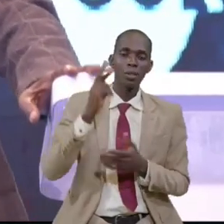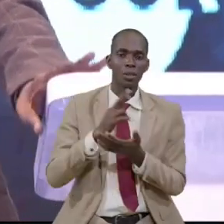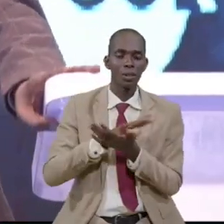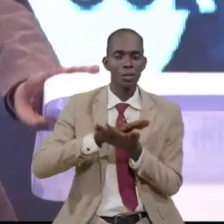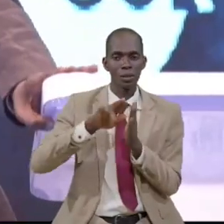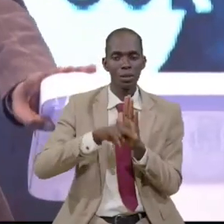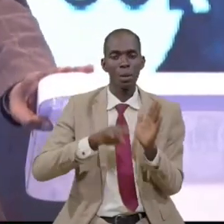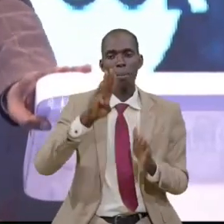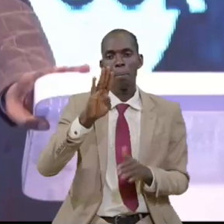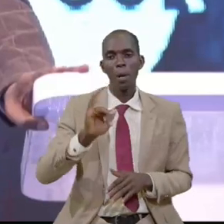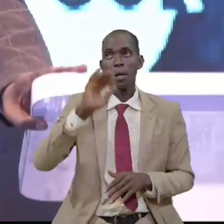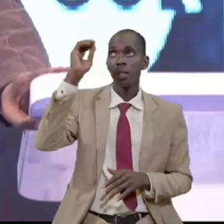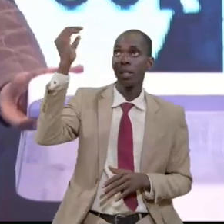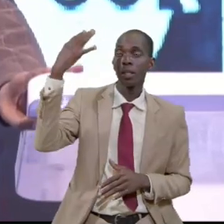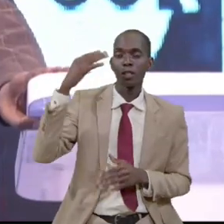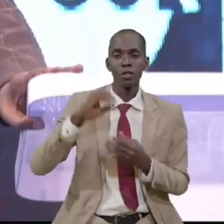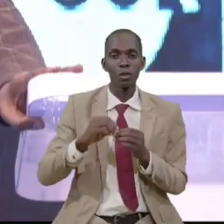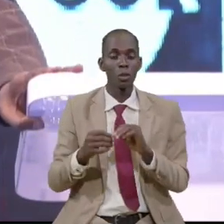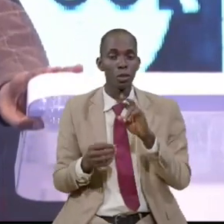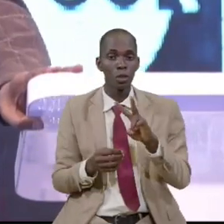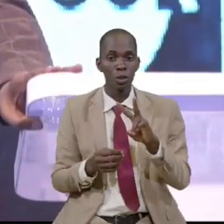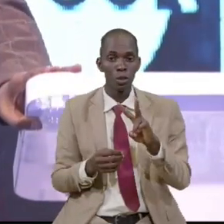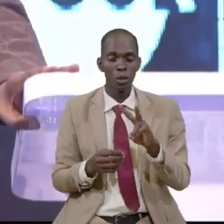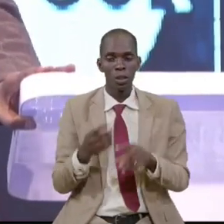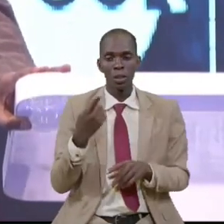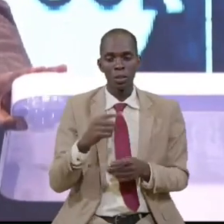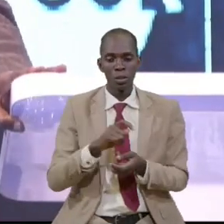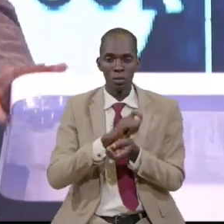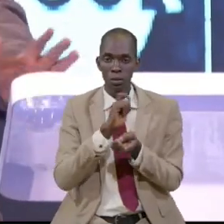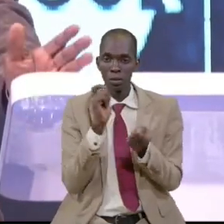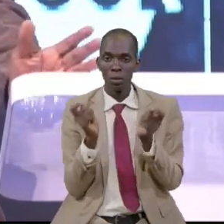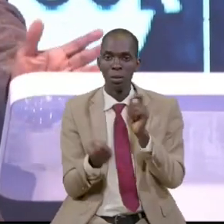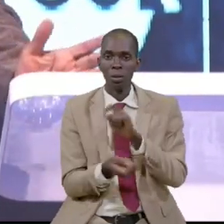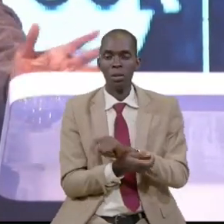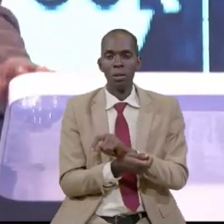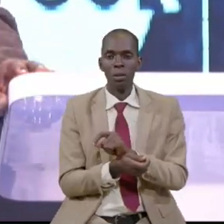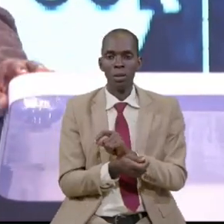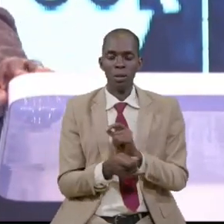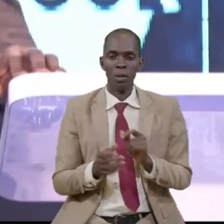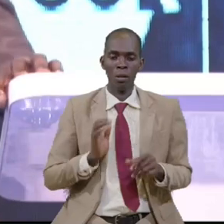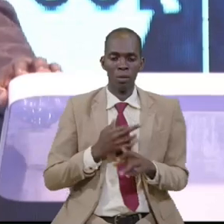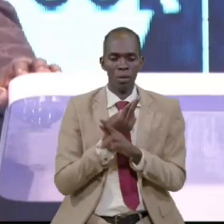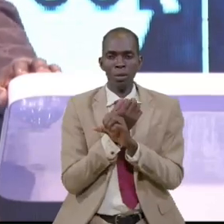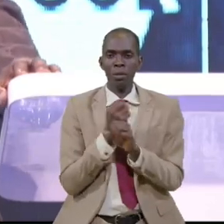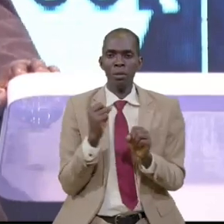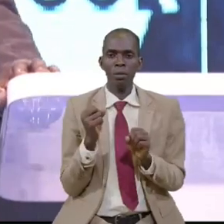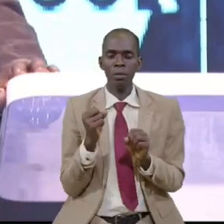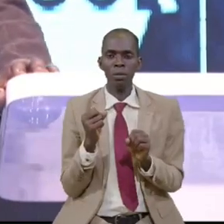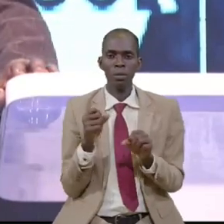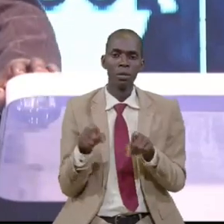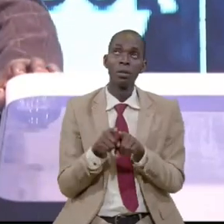grâce. Deux, la transformation et la rédemption en tant que